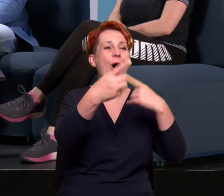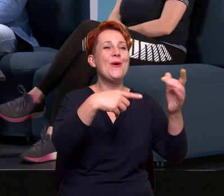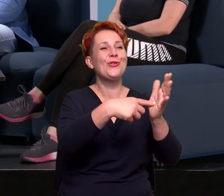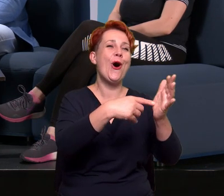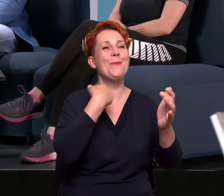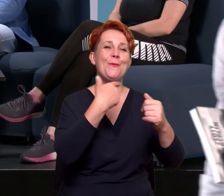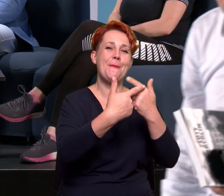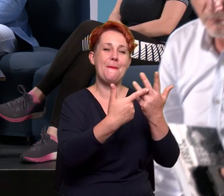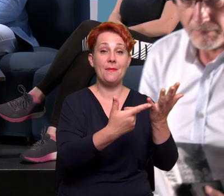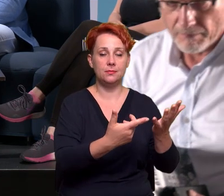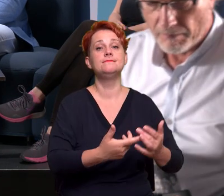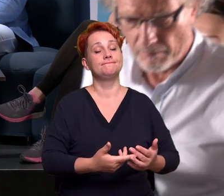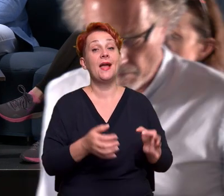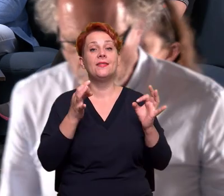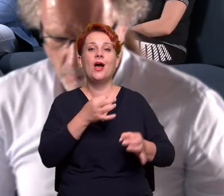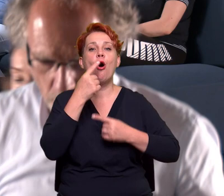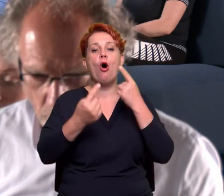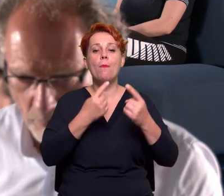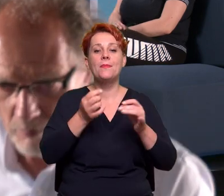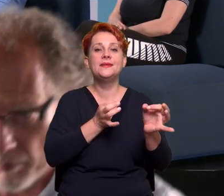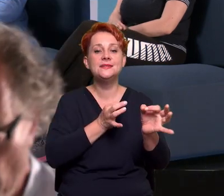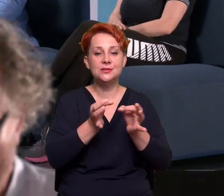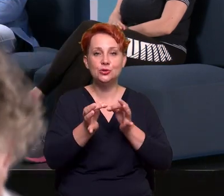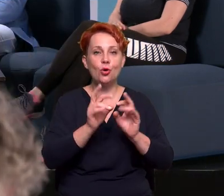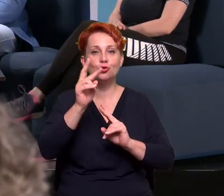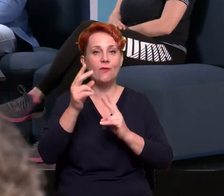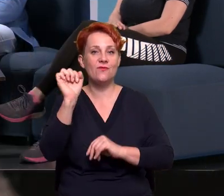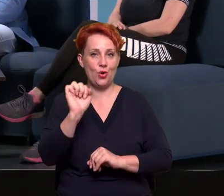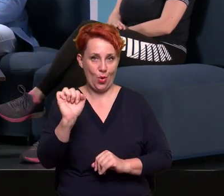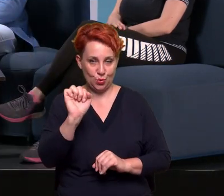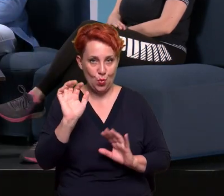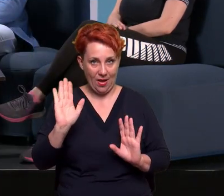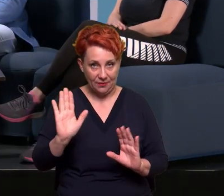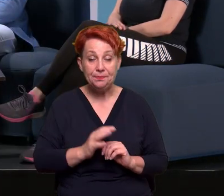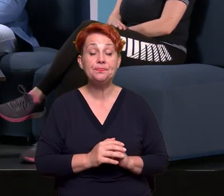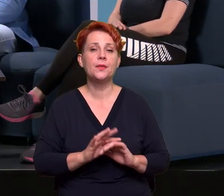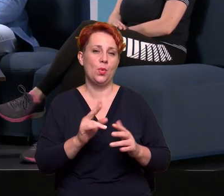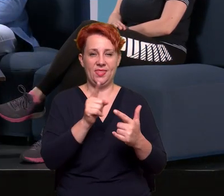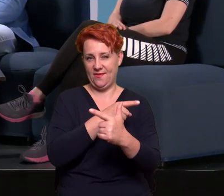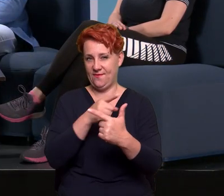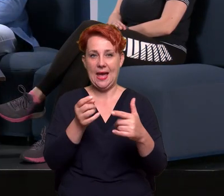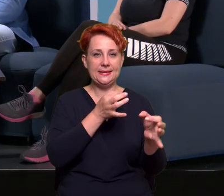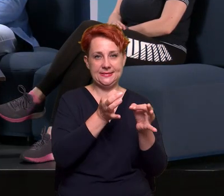państwu opowiem taką historię też z Wrocławia. Otóż na właśnie dwie takie.